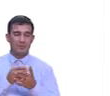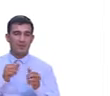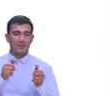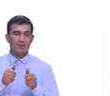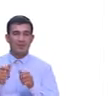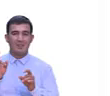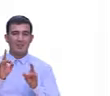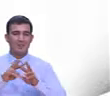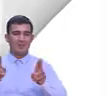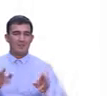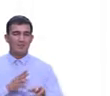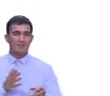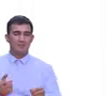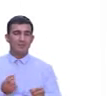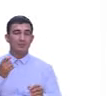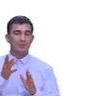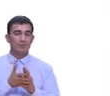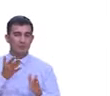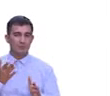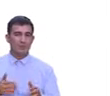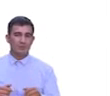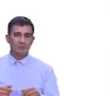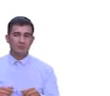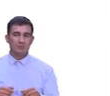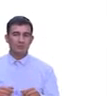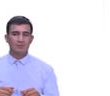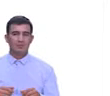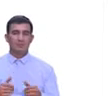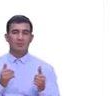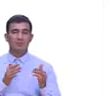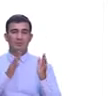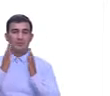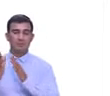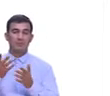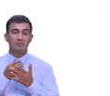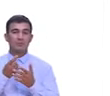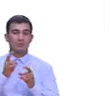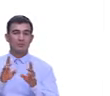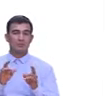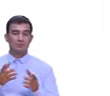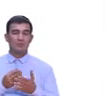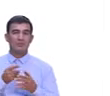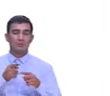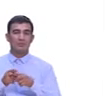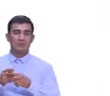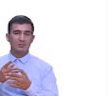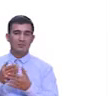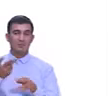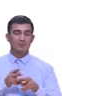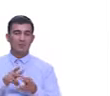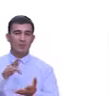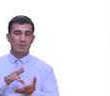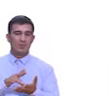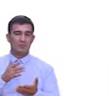ekan. Tushunib oldingizmi? Ana endi keyingi tushunchamiz kesmalarning